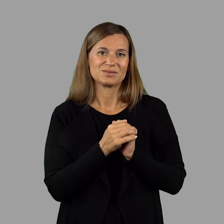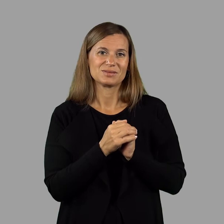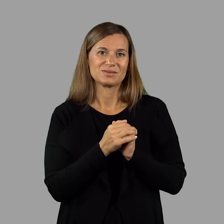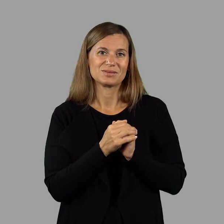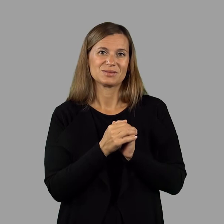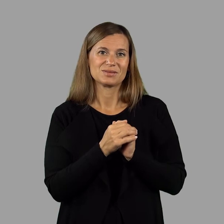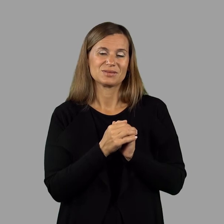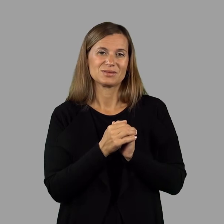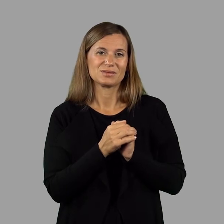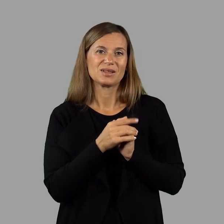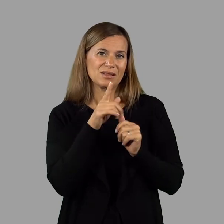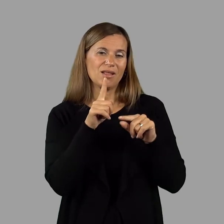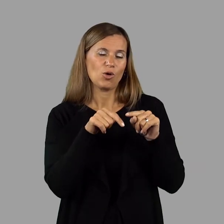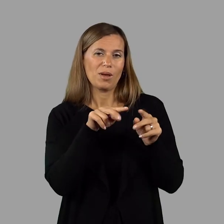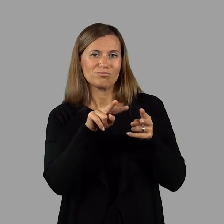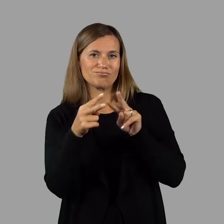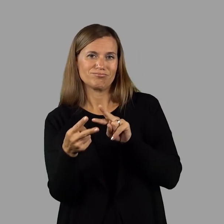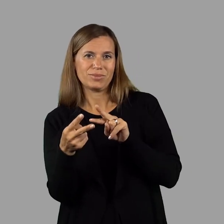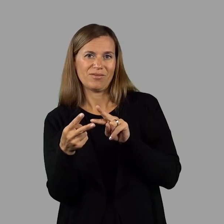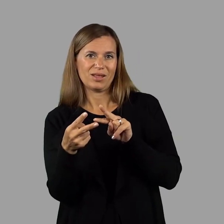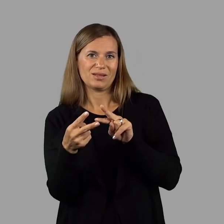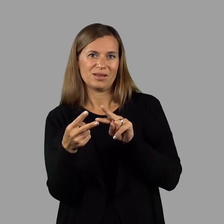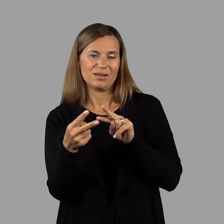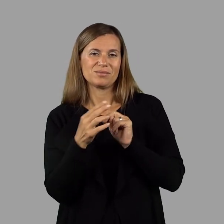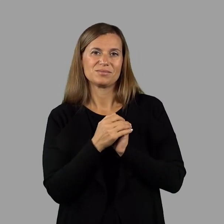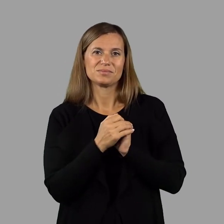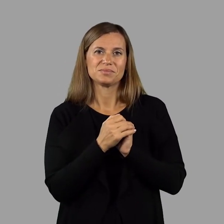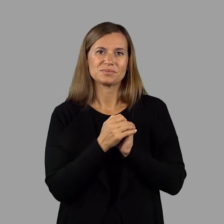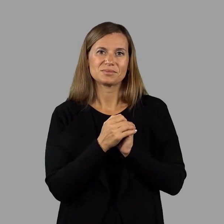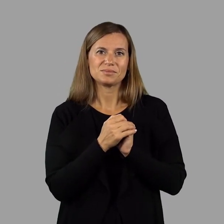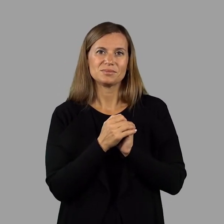detailed analysis, namesto da bi rekel, it is difficult to develop.